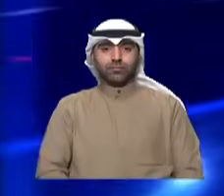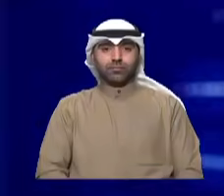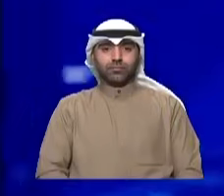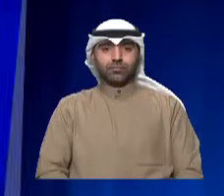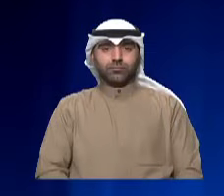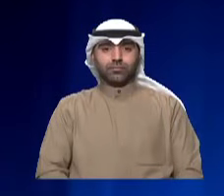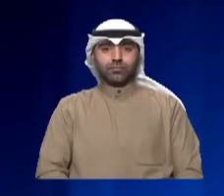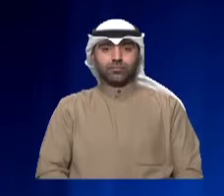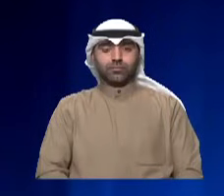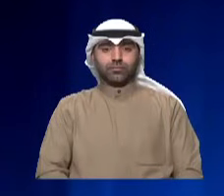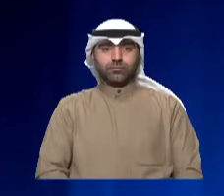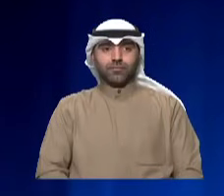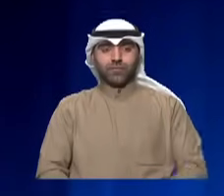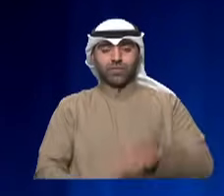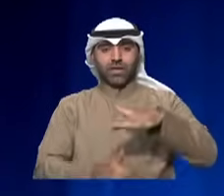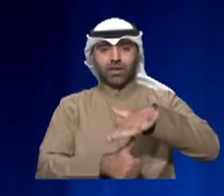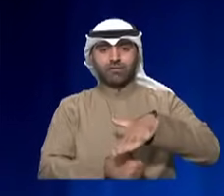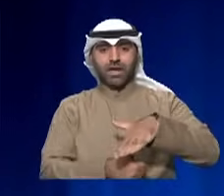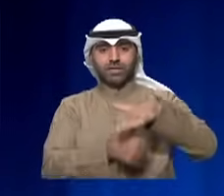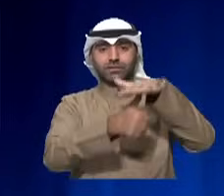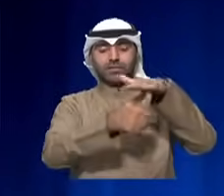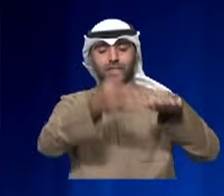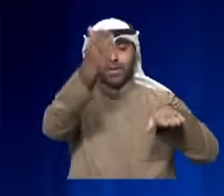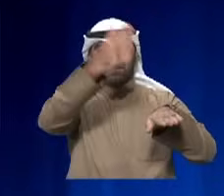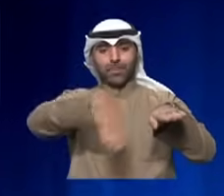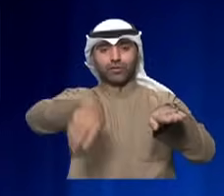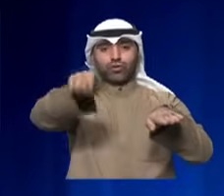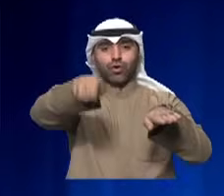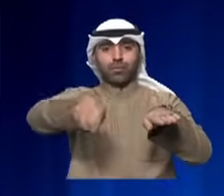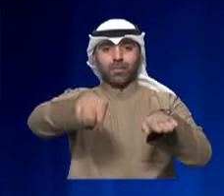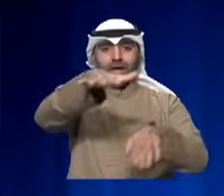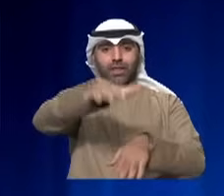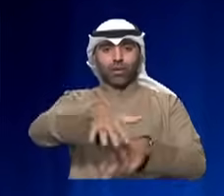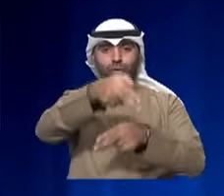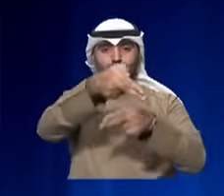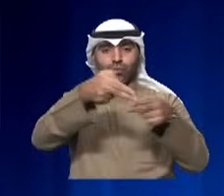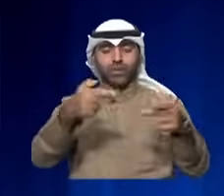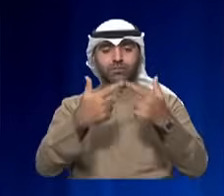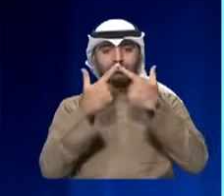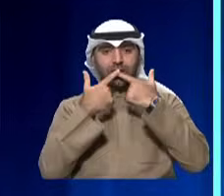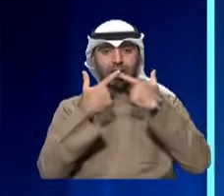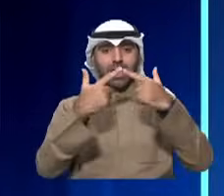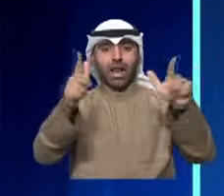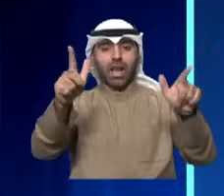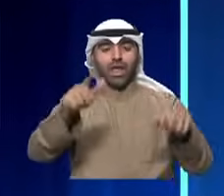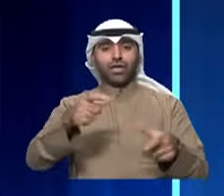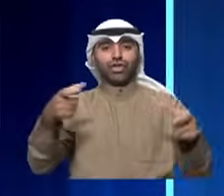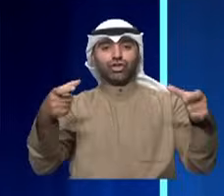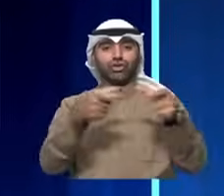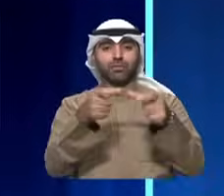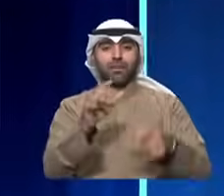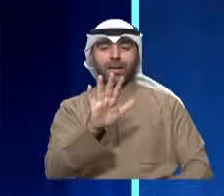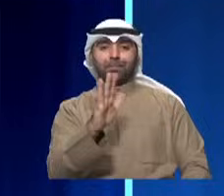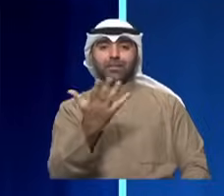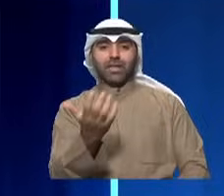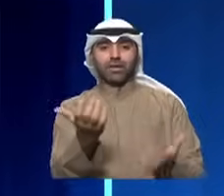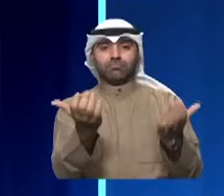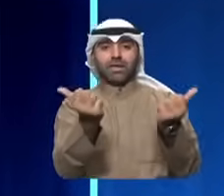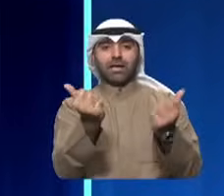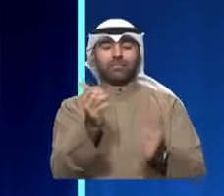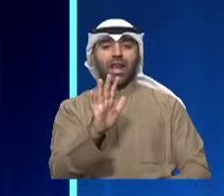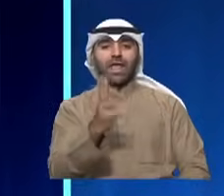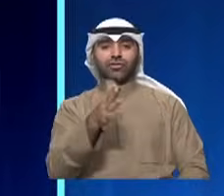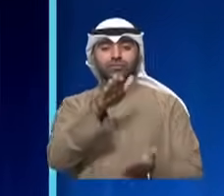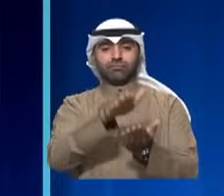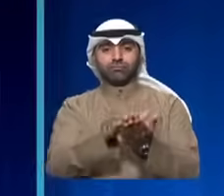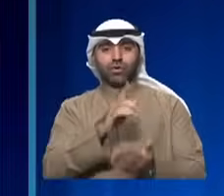العالم رئيس مجلس الامه يوجه الدعوه لعقد جلسه خاصه بعد غد الاربعاء لاداء سمو